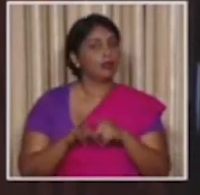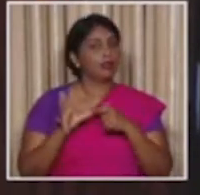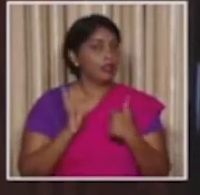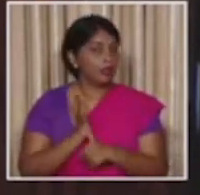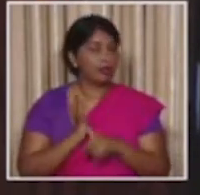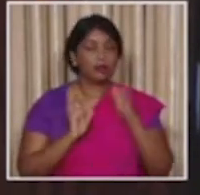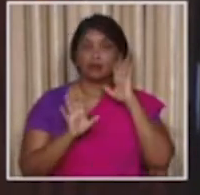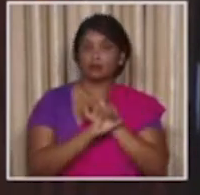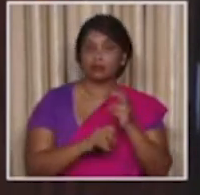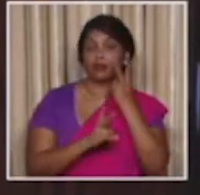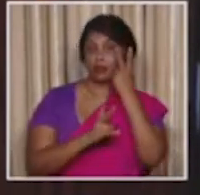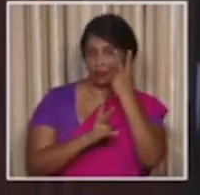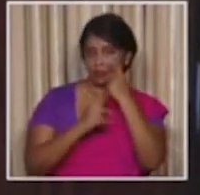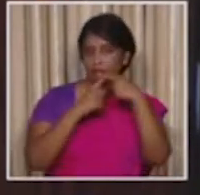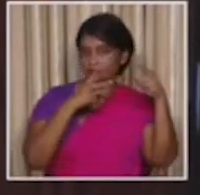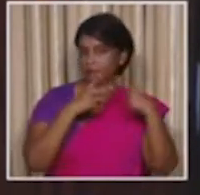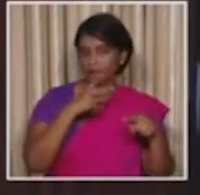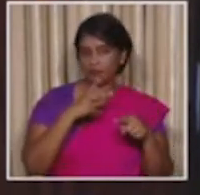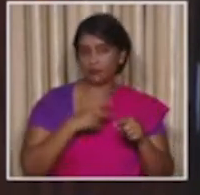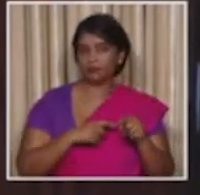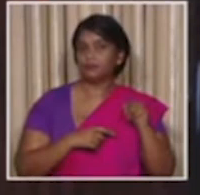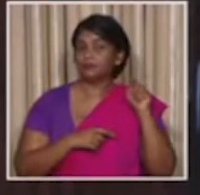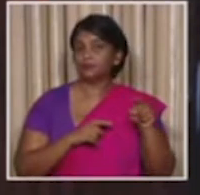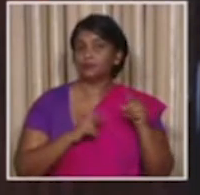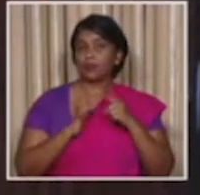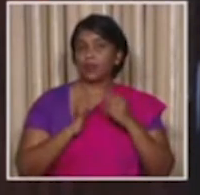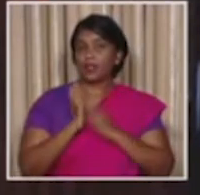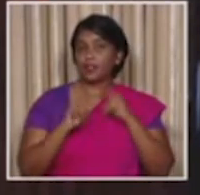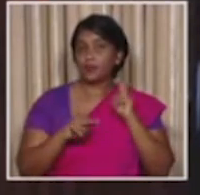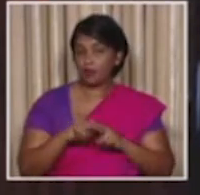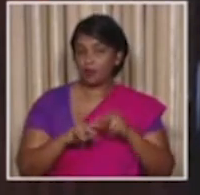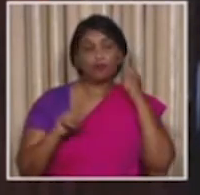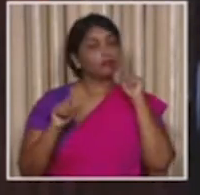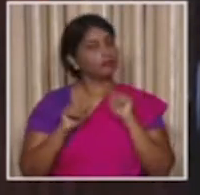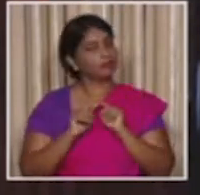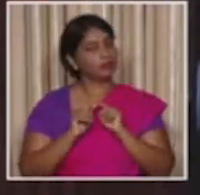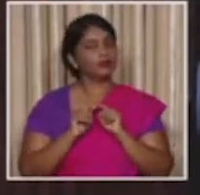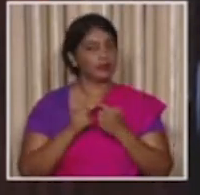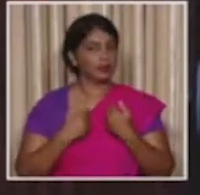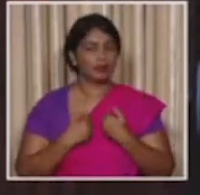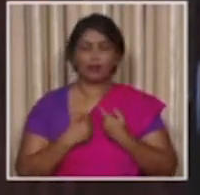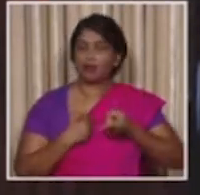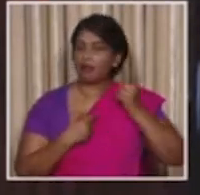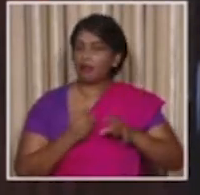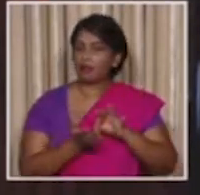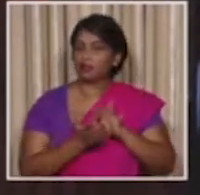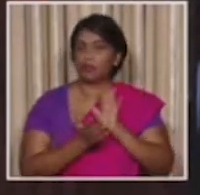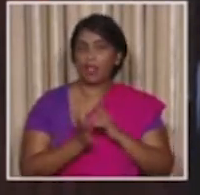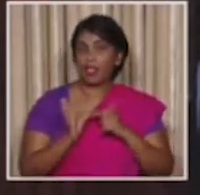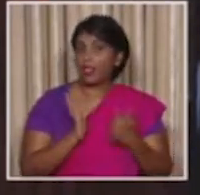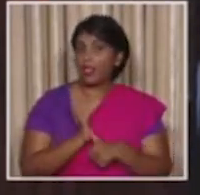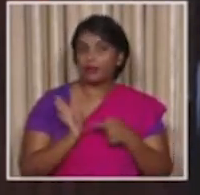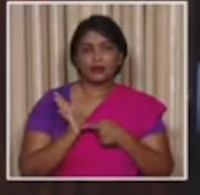සහ ප්‍රකාශයක් කියන්නේ දෙකක්. දැන් ඔය IMF සම්බන්ධ අපි අනුමත කරුවේ පනතක්